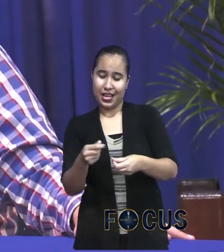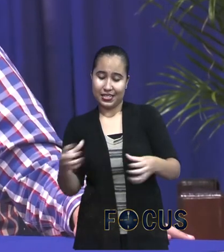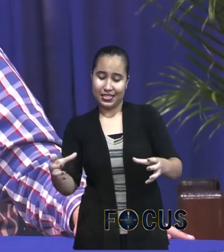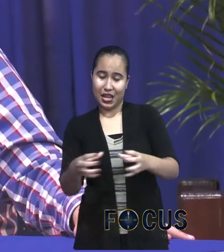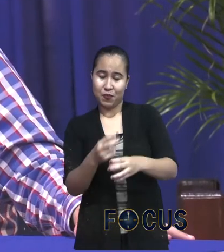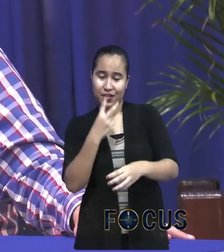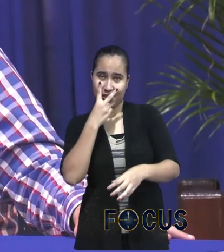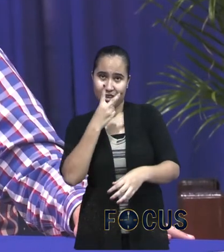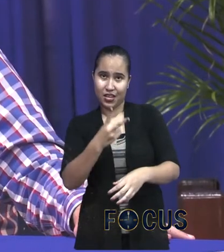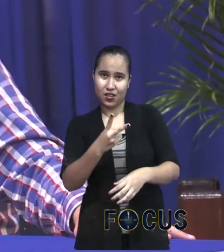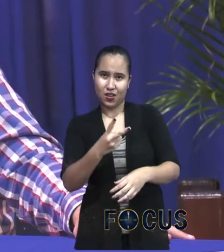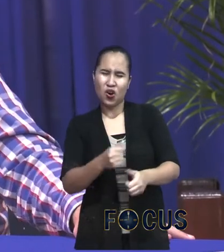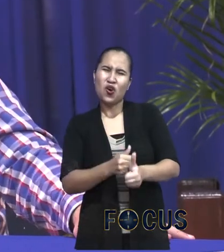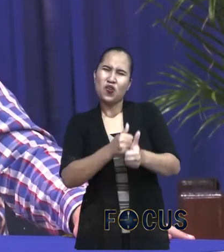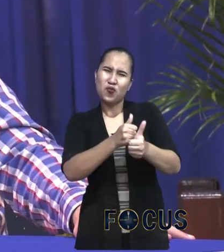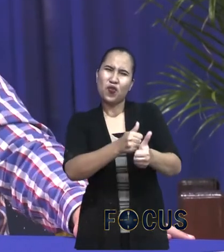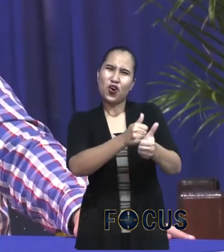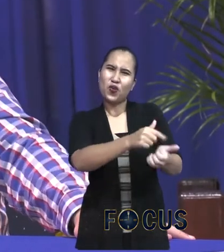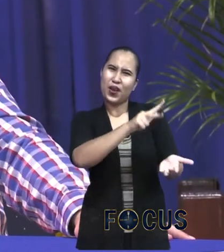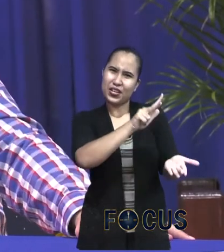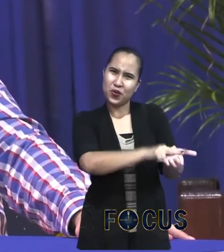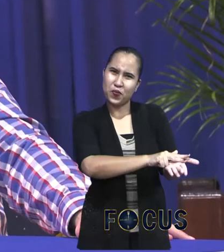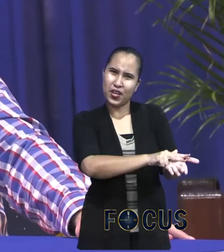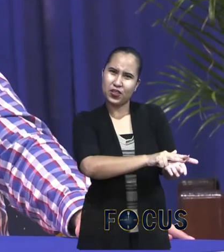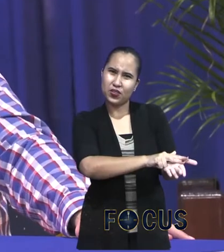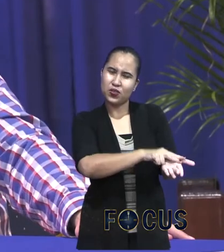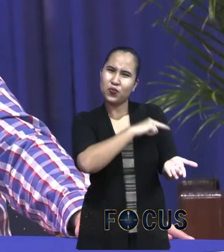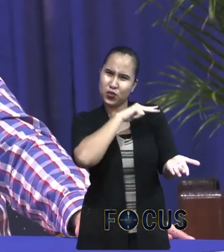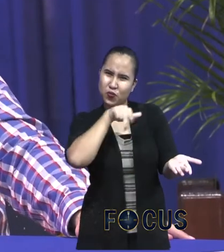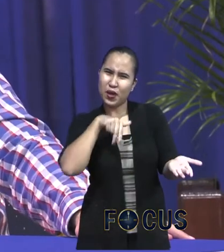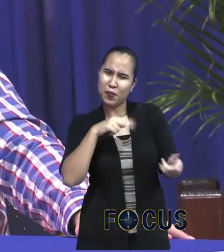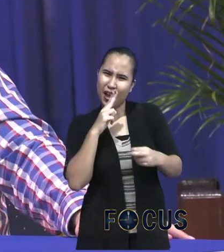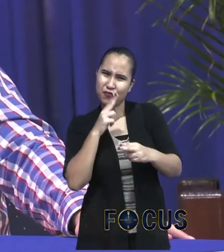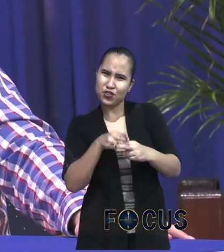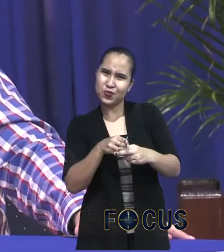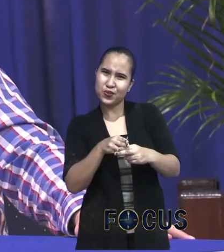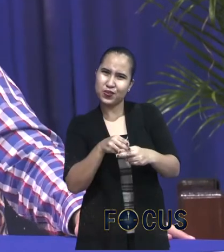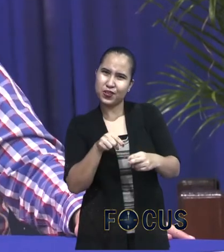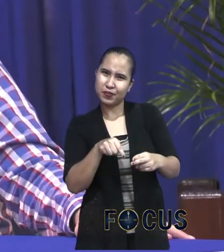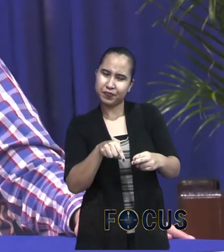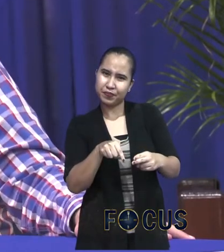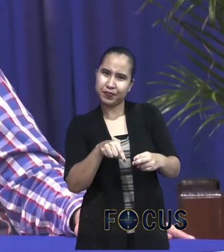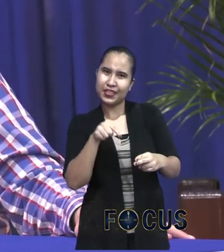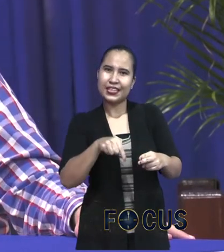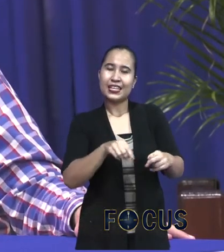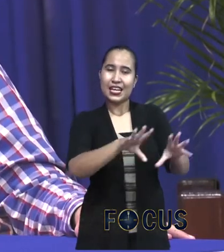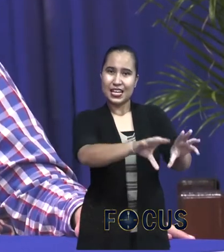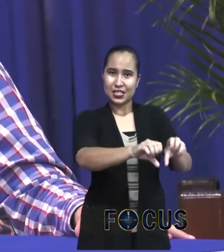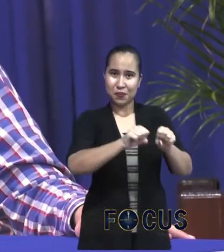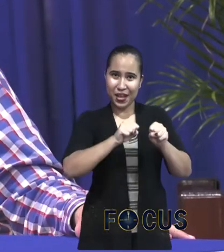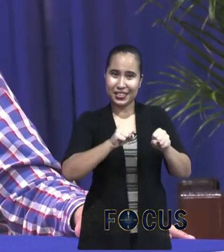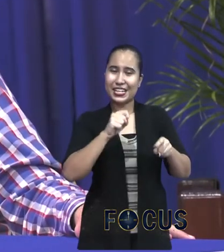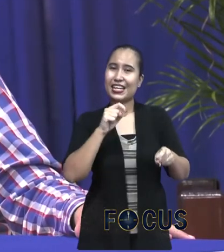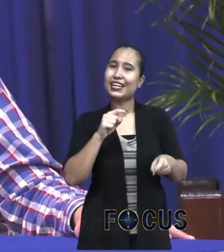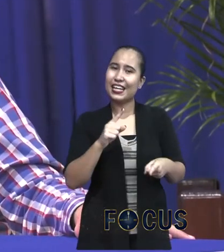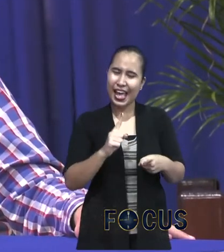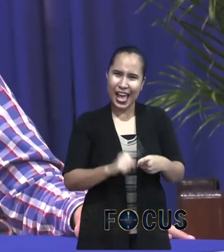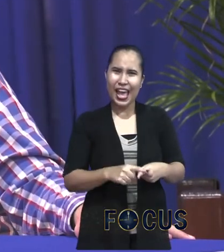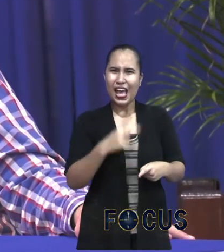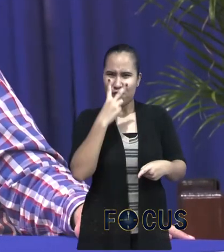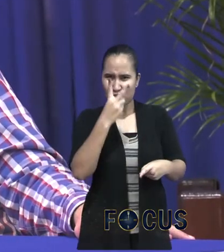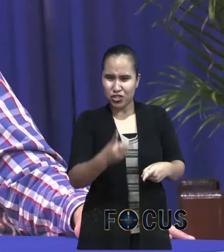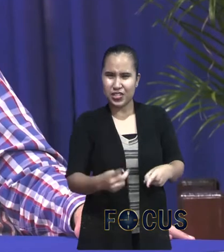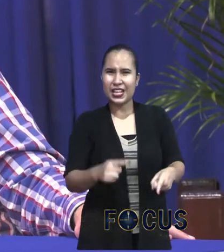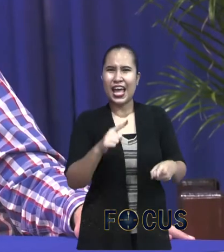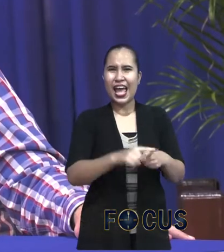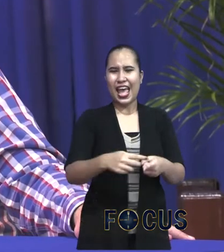wet wat wij toegezegd hebben? We hebben toegezegd deze maatregelen, deze voorzieningen, maar ook deze